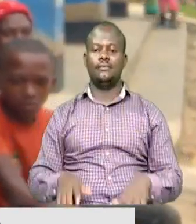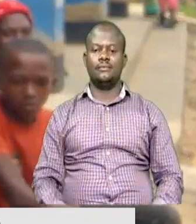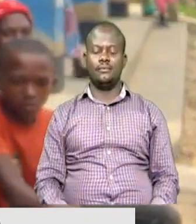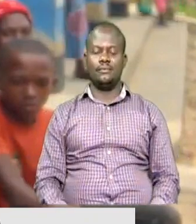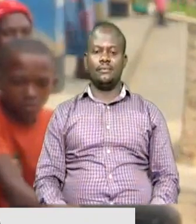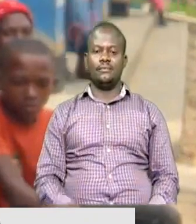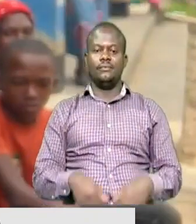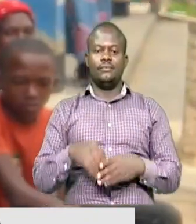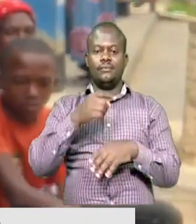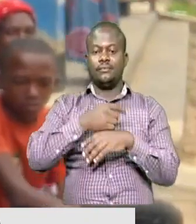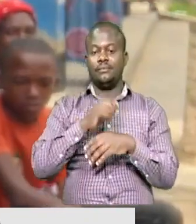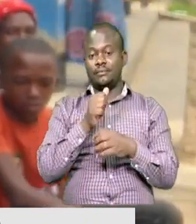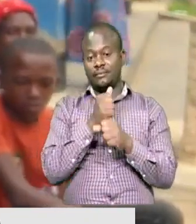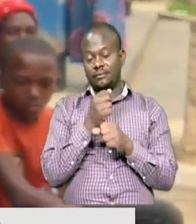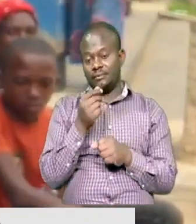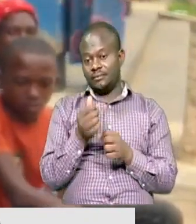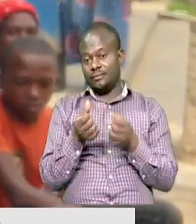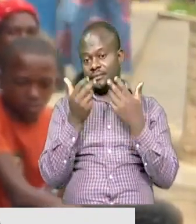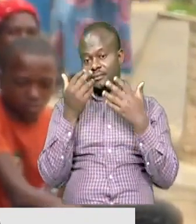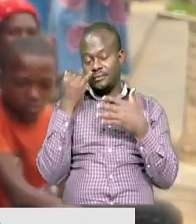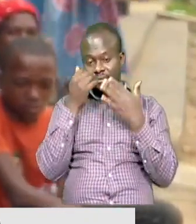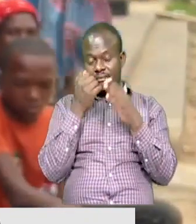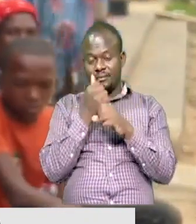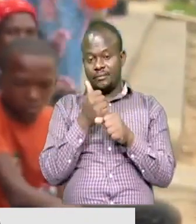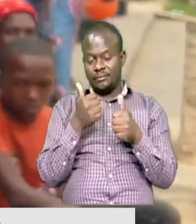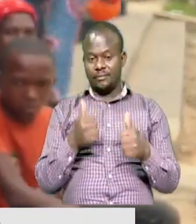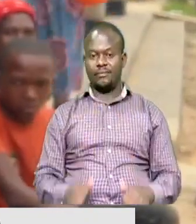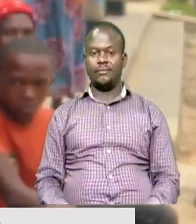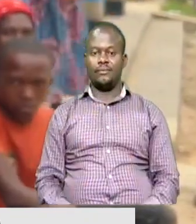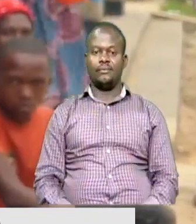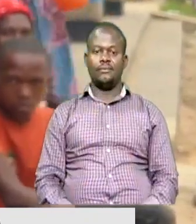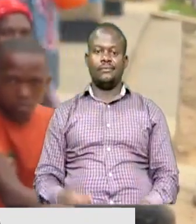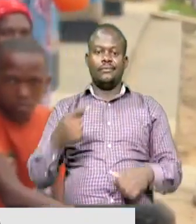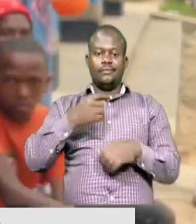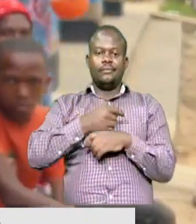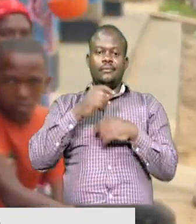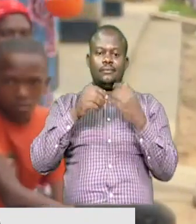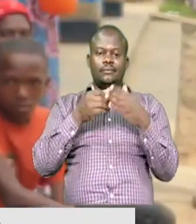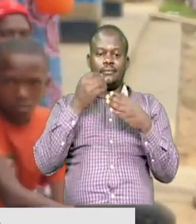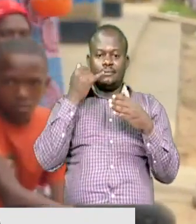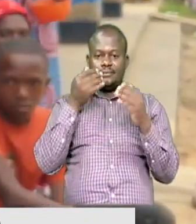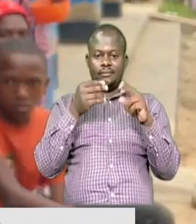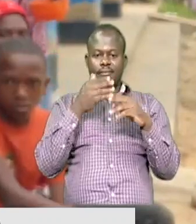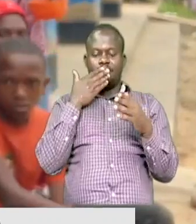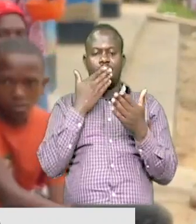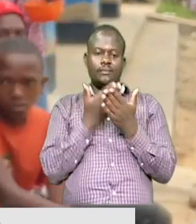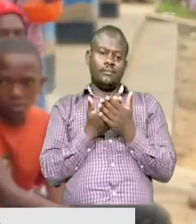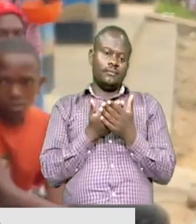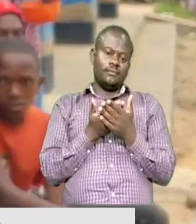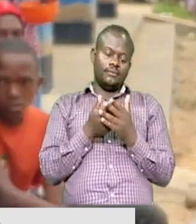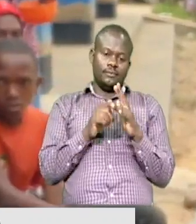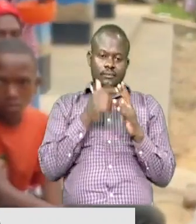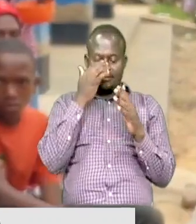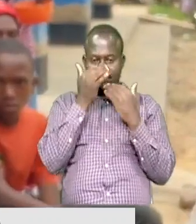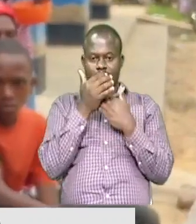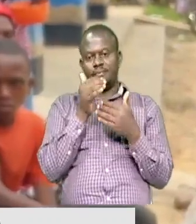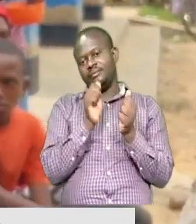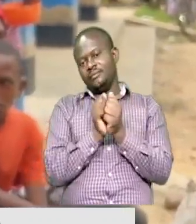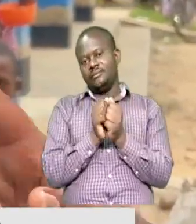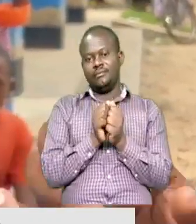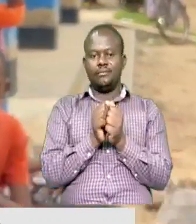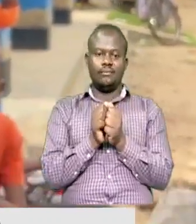nibura ku munsi ukorera nk'amafaranga angana iki yo wakoze hano ku munsi ubundi yo byagenze neza nayo nko mu gitondo 10,000 nago